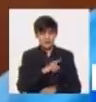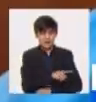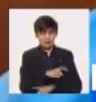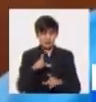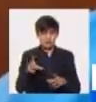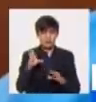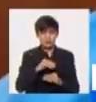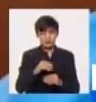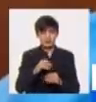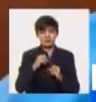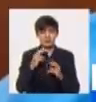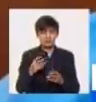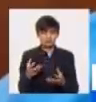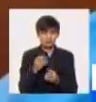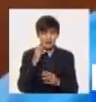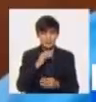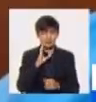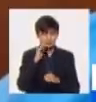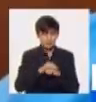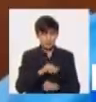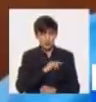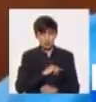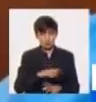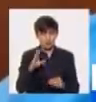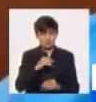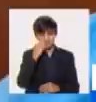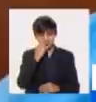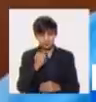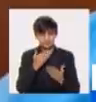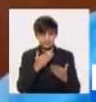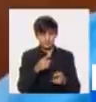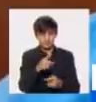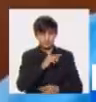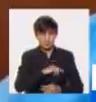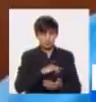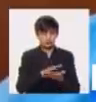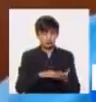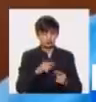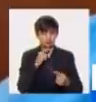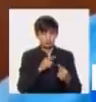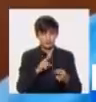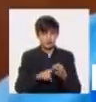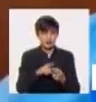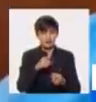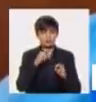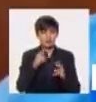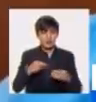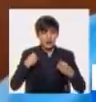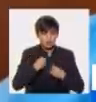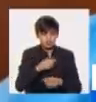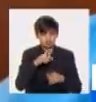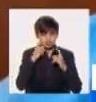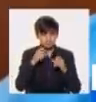туған сәтте күн түндемей жұмыс істеп жатқан еңбектеріңіз үшін алғысымызды білдіреміз. Өздеріңіз қорғаныш костюмдерімен жүрсіздер.